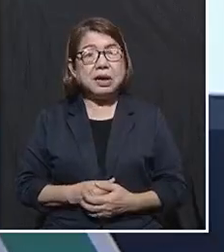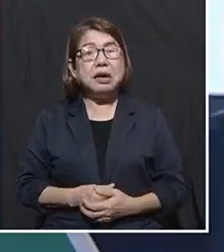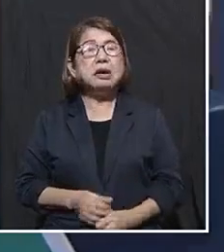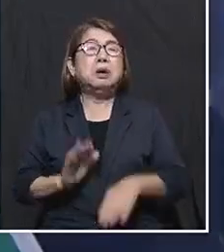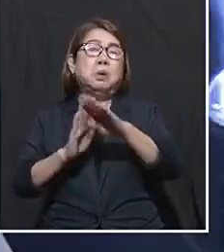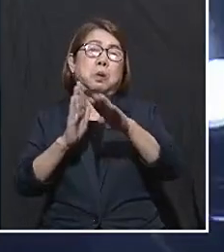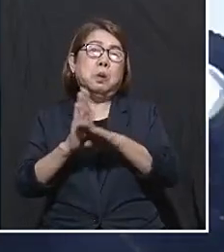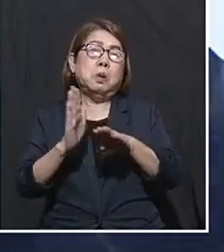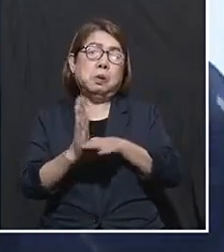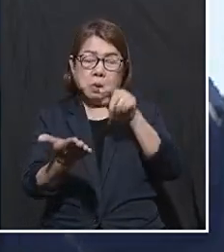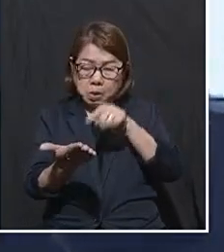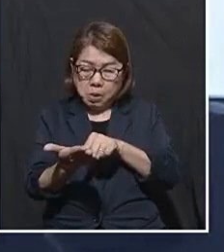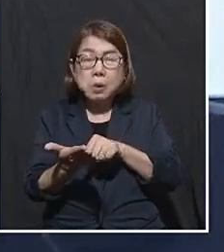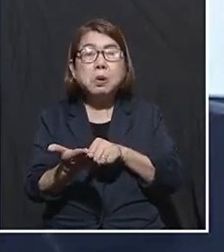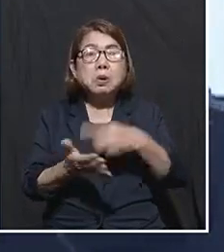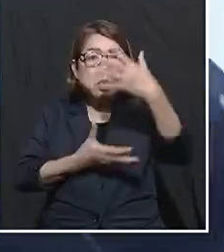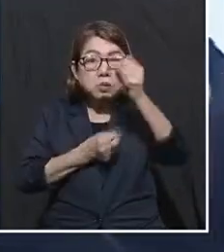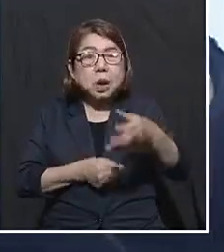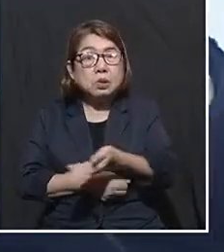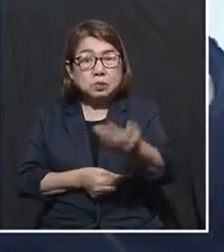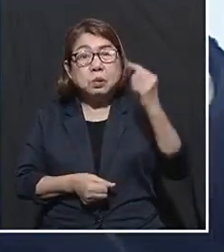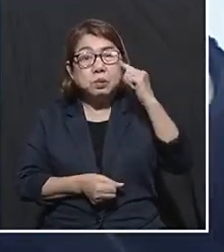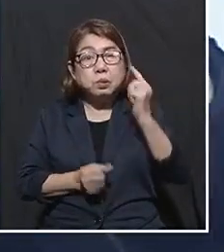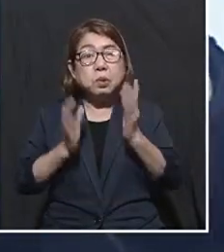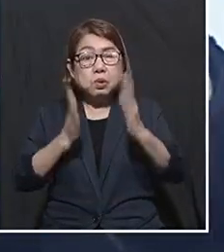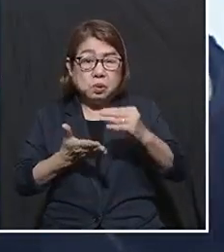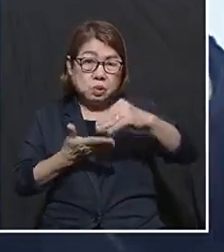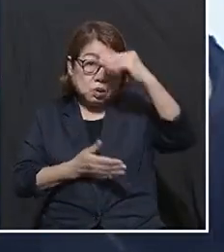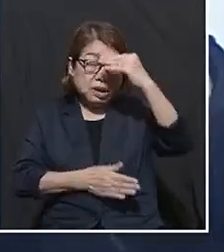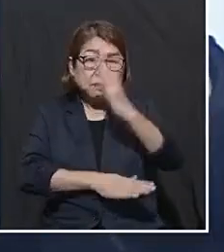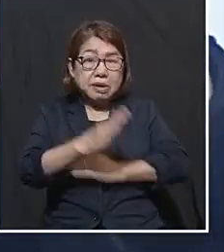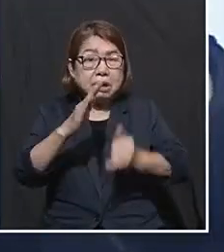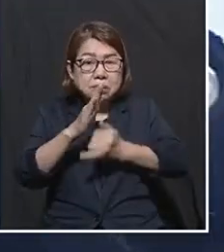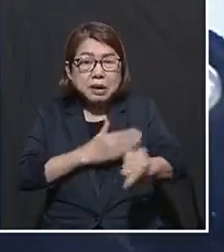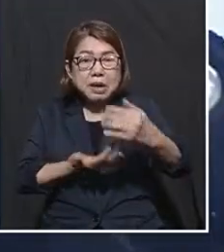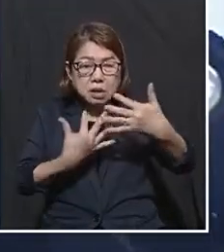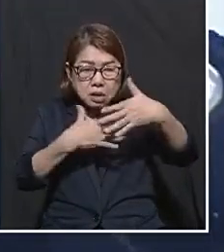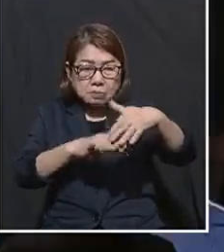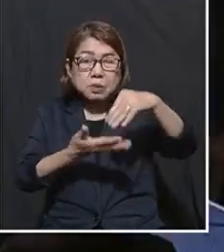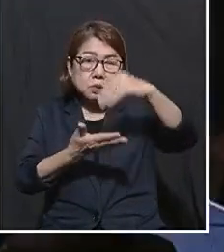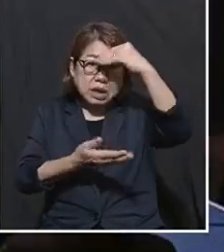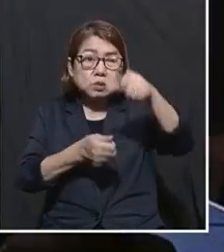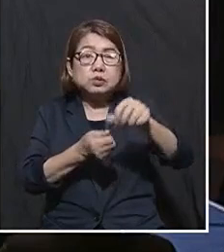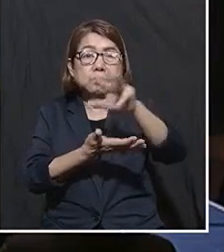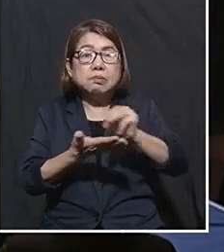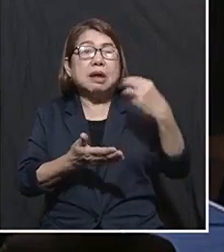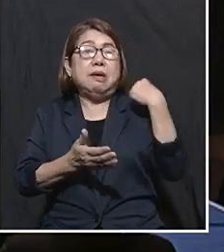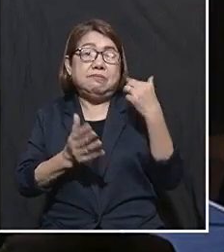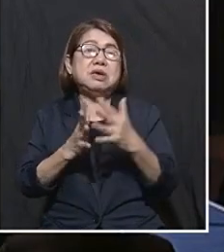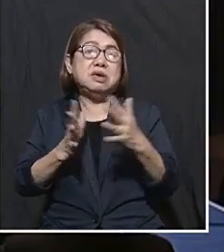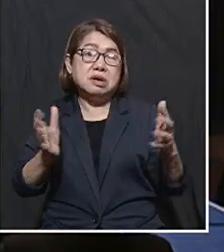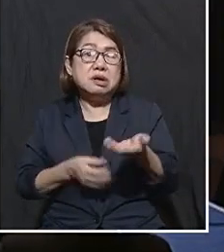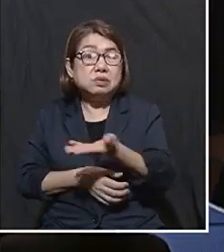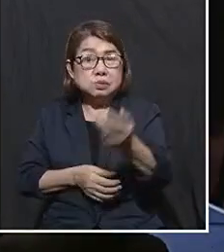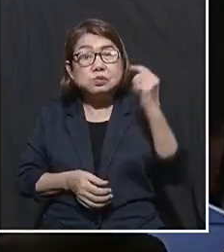มีข้อมูลหนึ่งที่น่าสนใจนะคะทราบไหมคะว่าปัจจุบันมีนักศึกษาพิการสามารถเข้าเรียนร่วมในมหาวิทยาลัยนะคะเป็นจำนวนเยอะมากแต่ท่